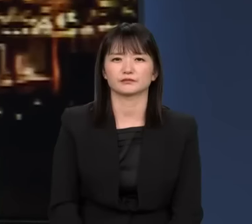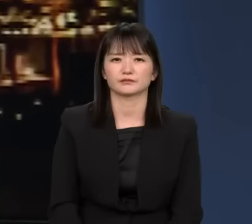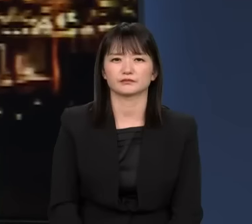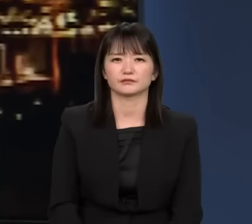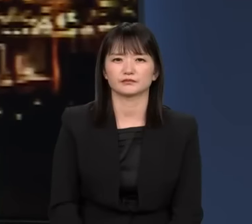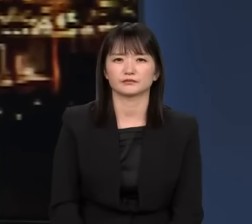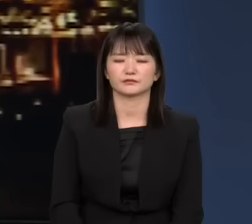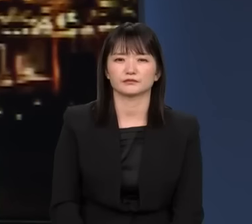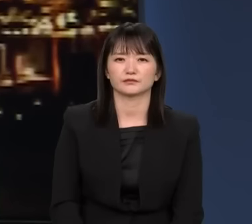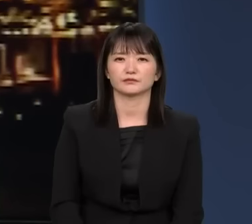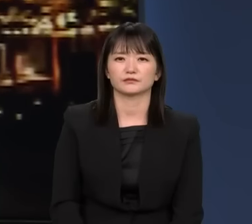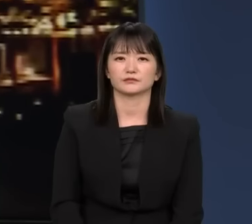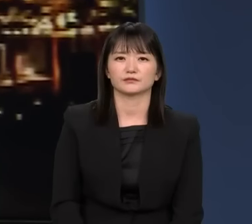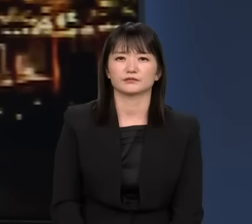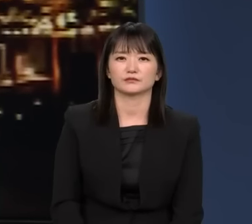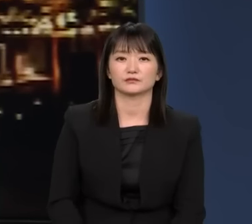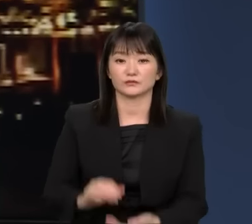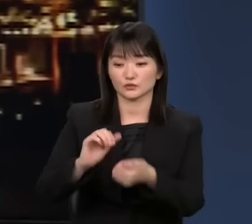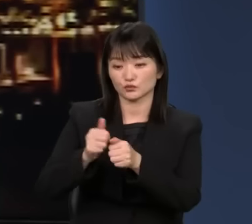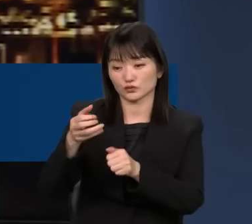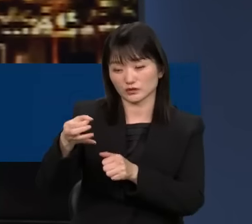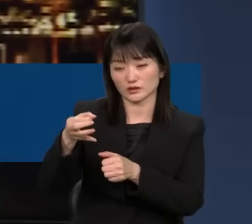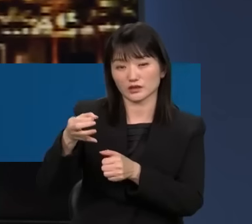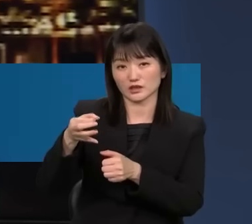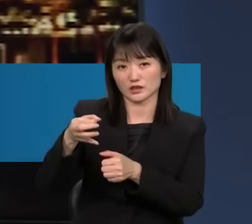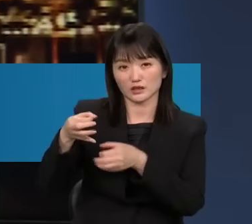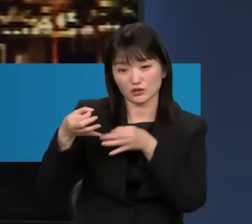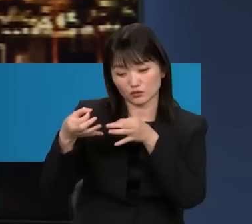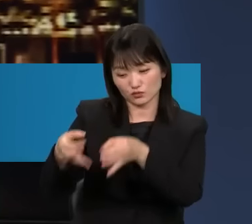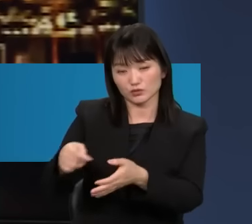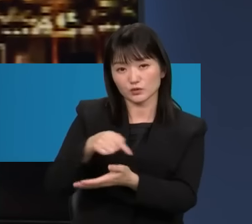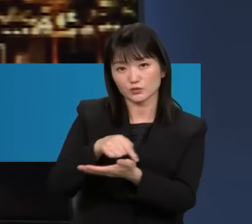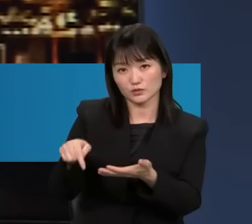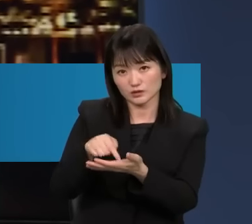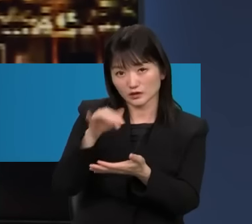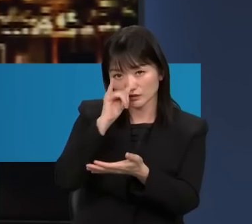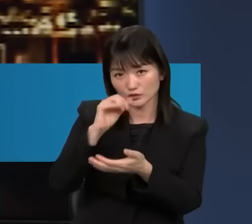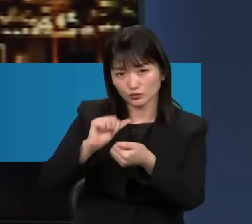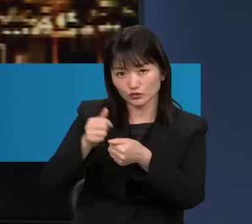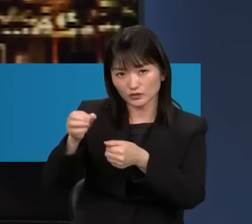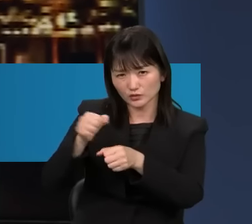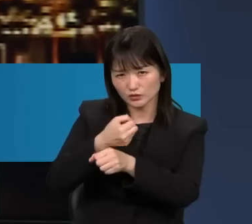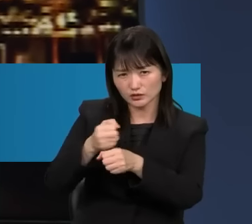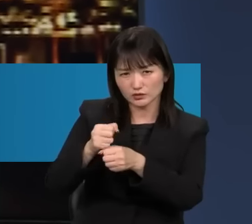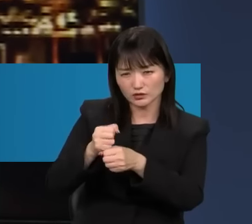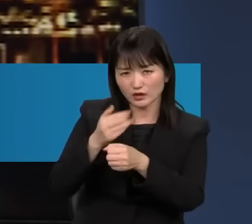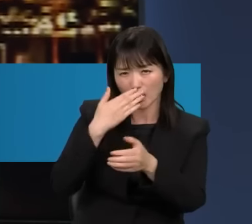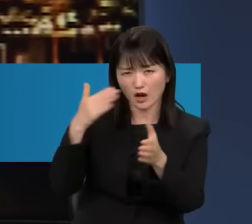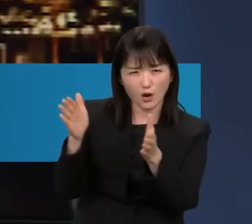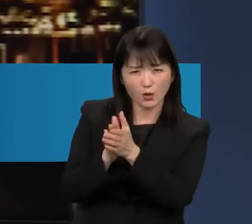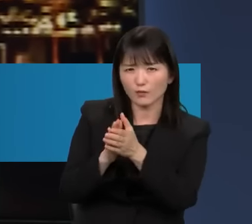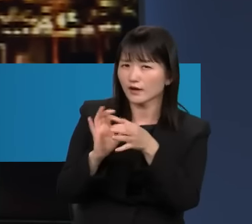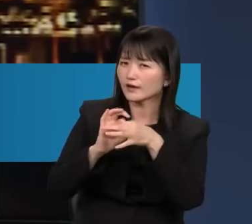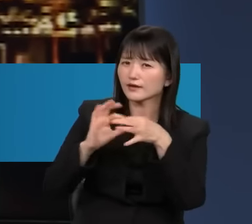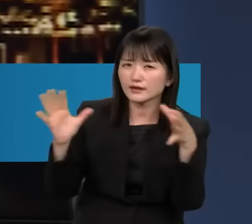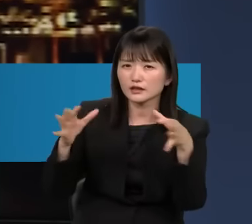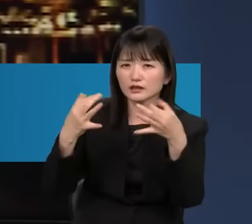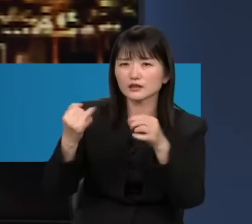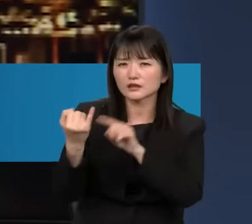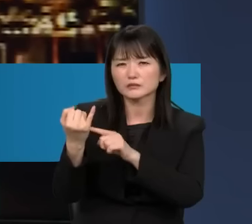조입니다 보신 것처럼 손실을 봤으니까 주가 조자 공모하는 무관하다는 김건희 사쪽 논리는 설득력이